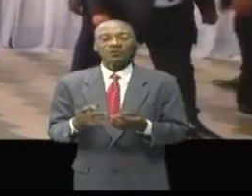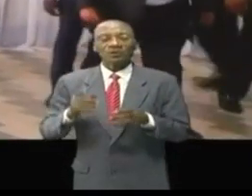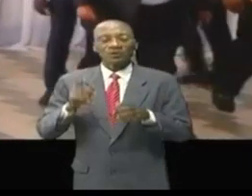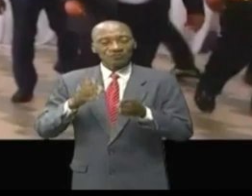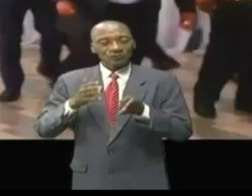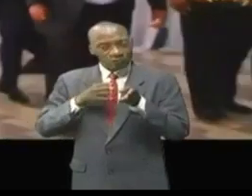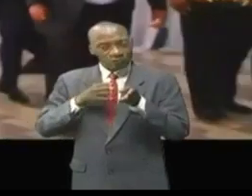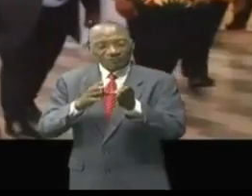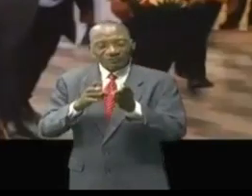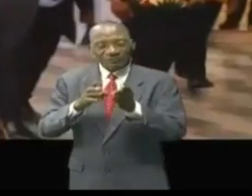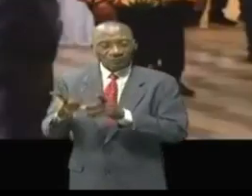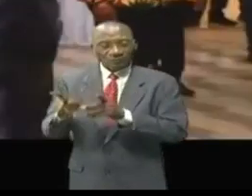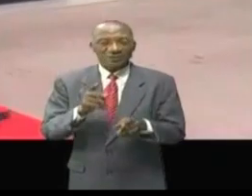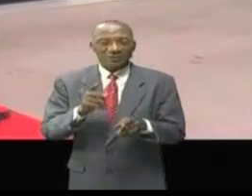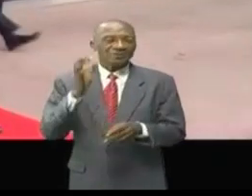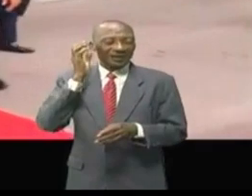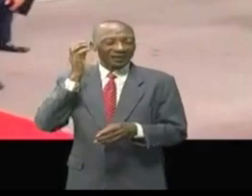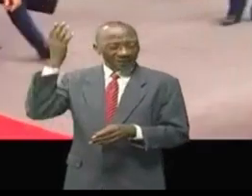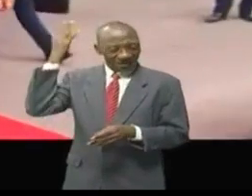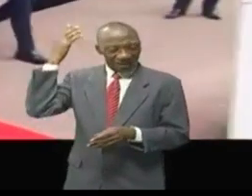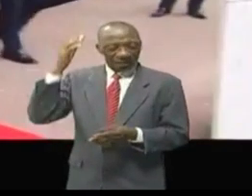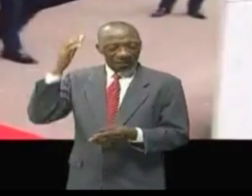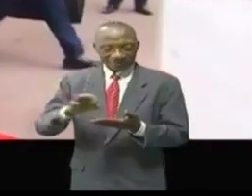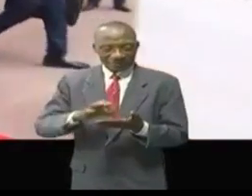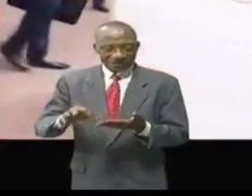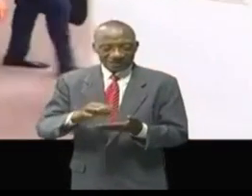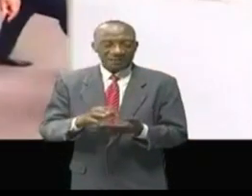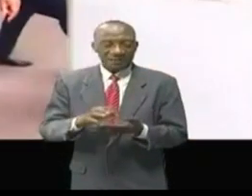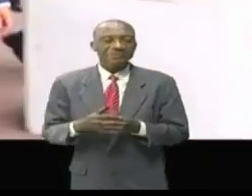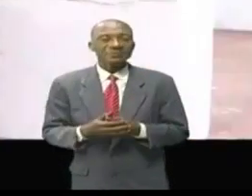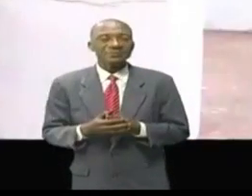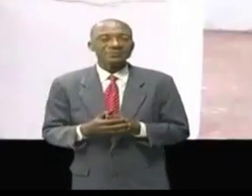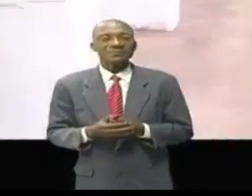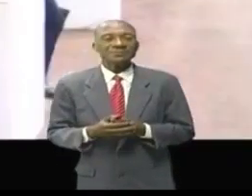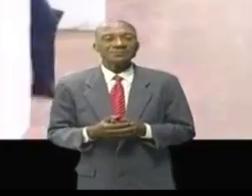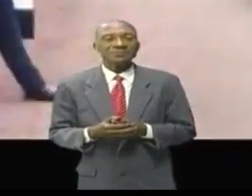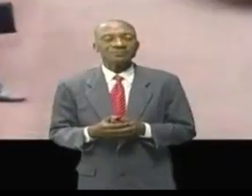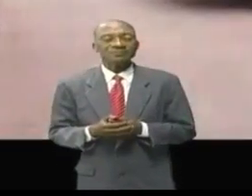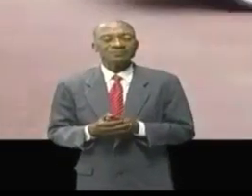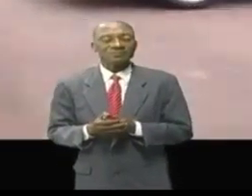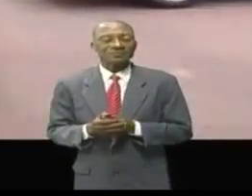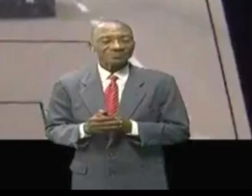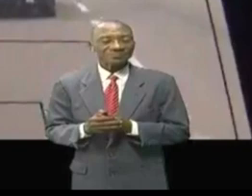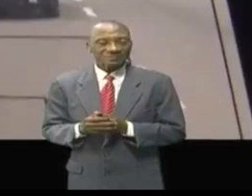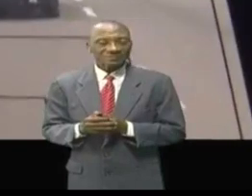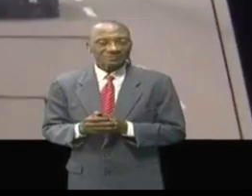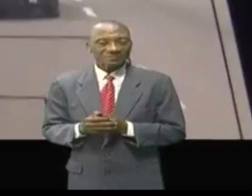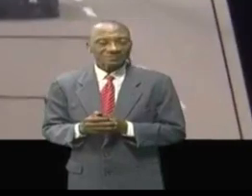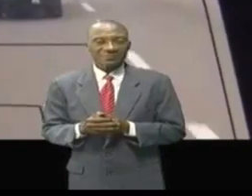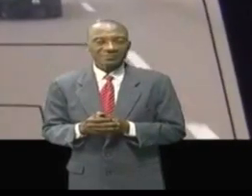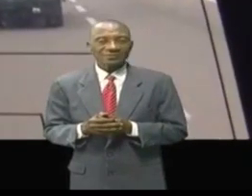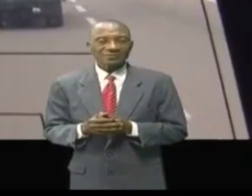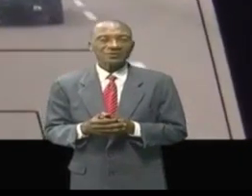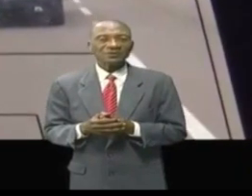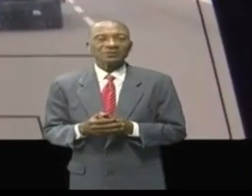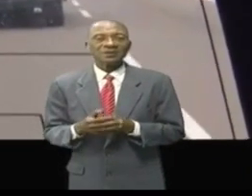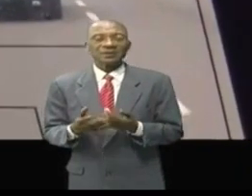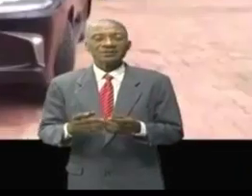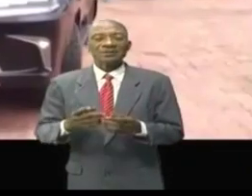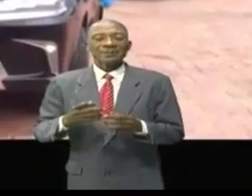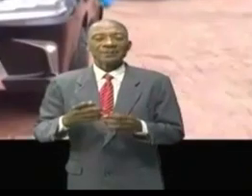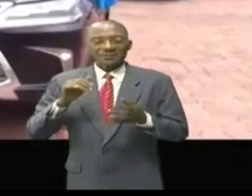conclu. 24 heures, c'est le temps passé par le président kényan à Kinshasa pour sa toute première visite